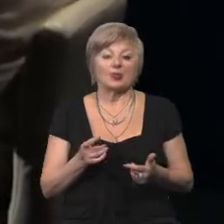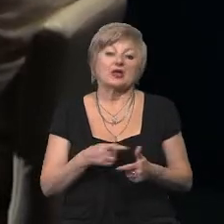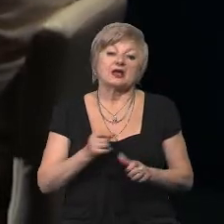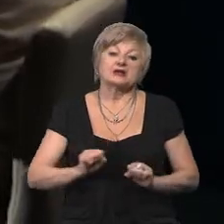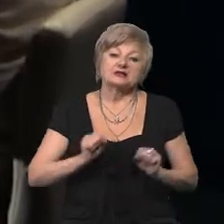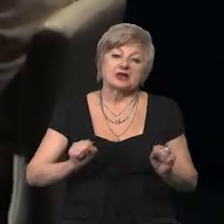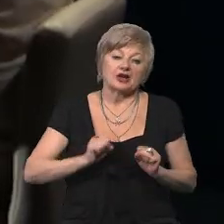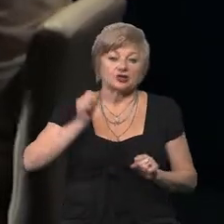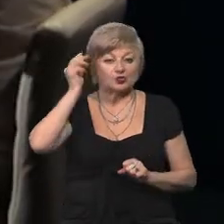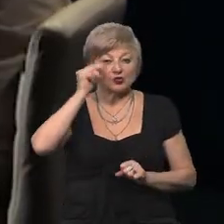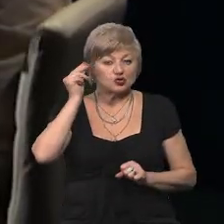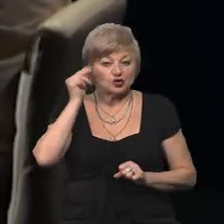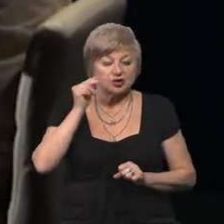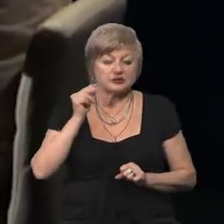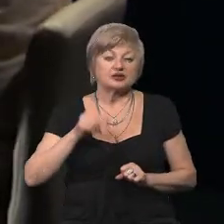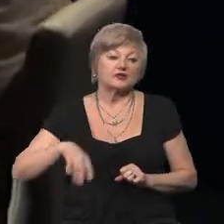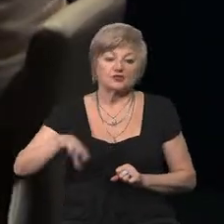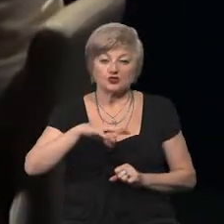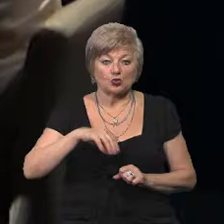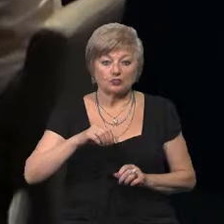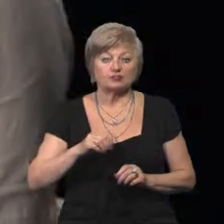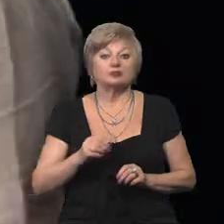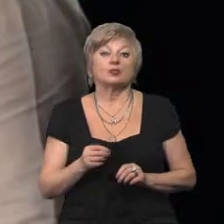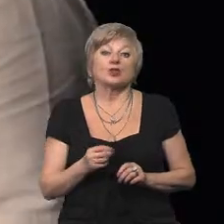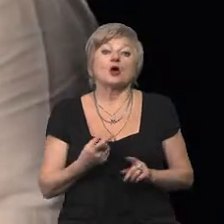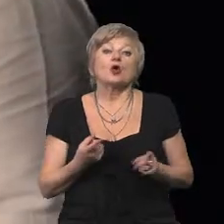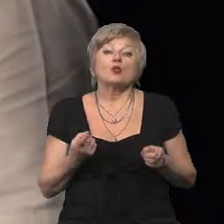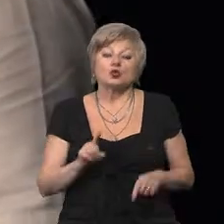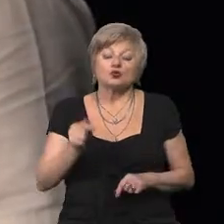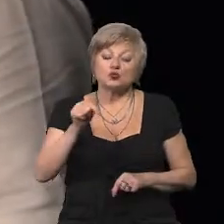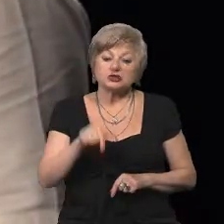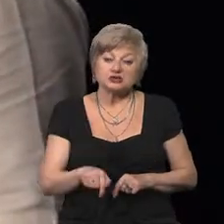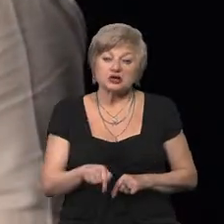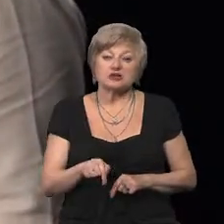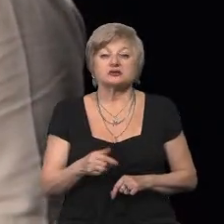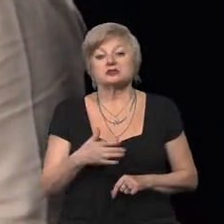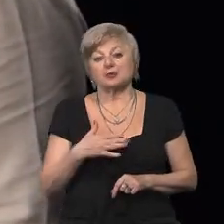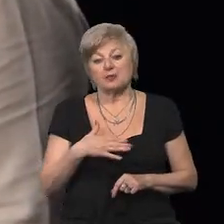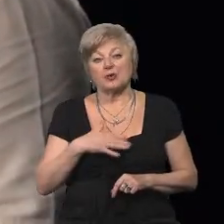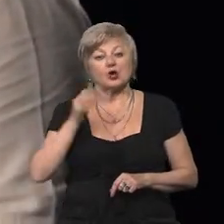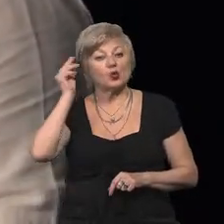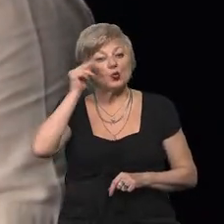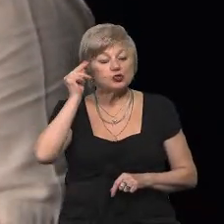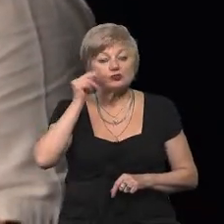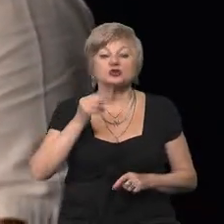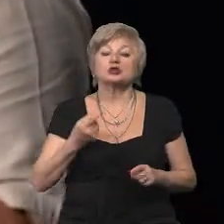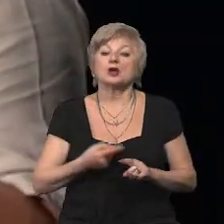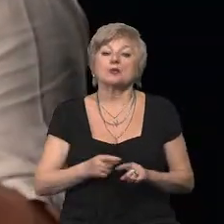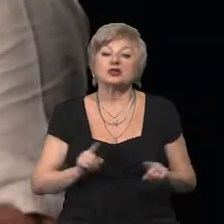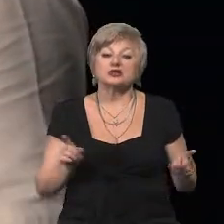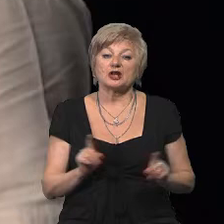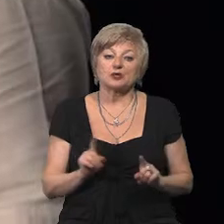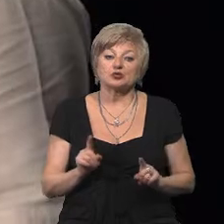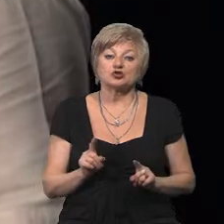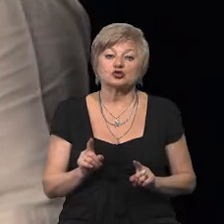стараются учиться, и либо их режиссер ломает. Вот. Почему здесь? Здесь мы учимся, потому что,